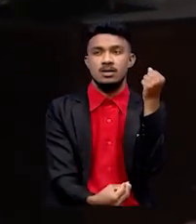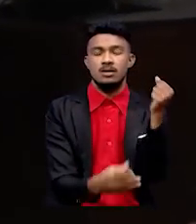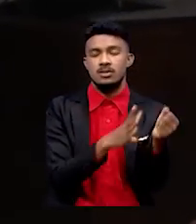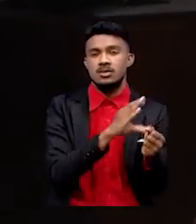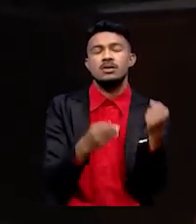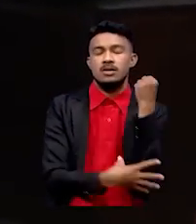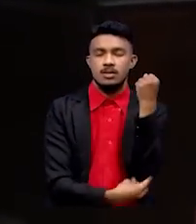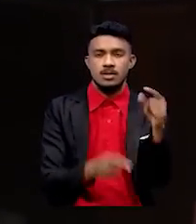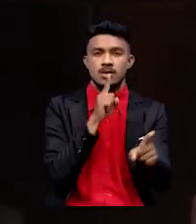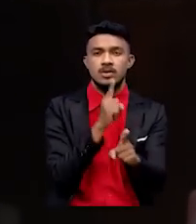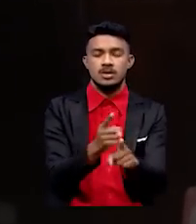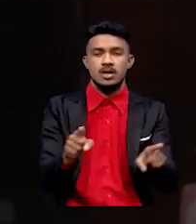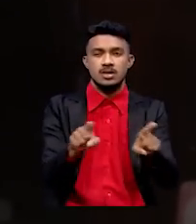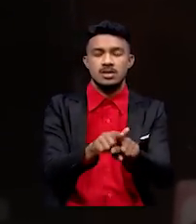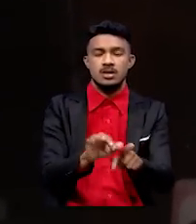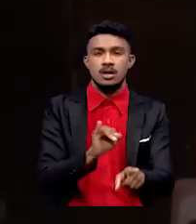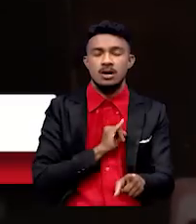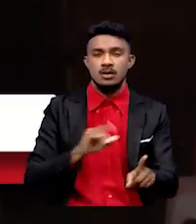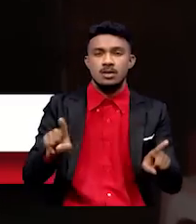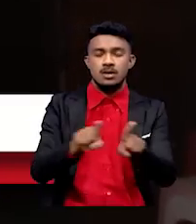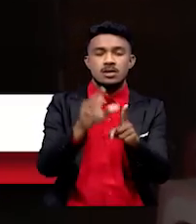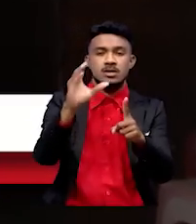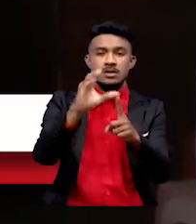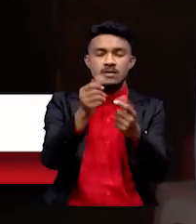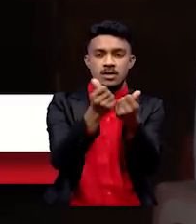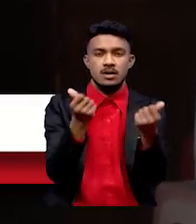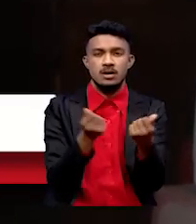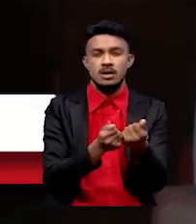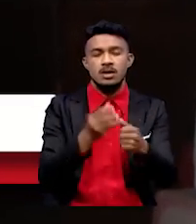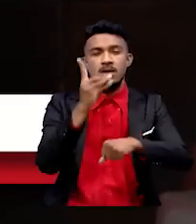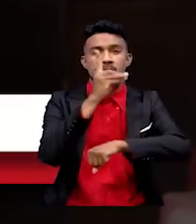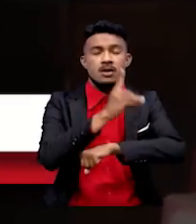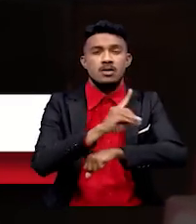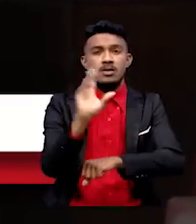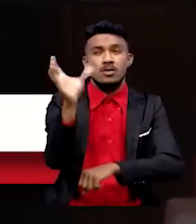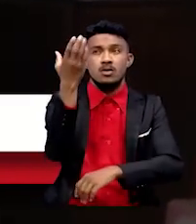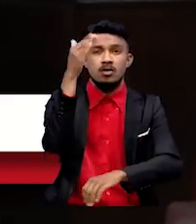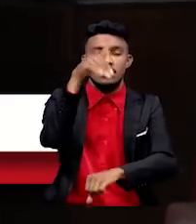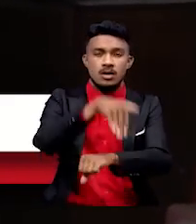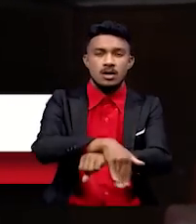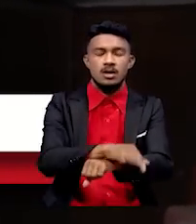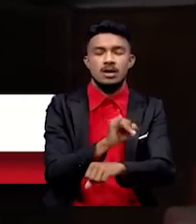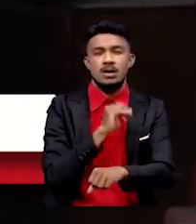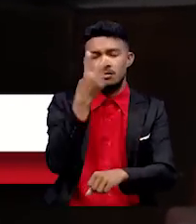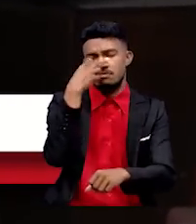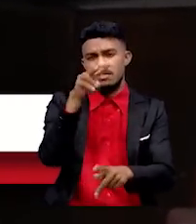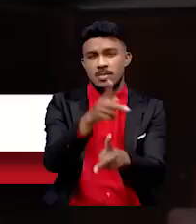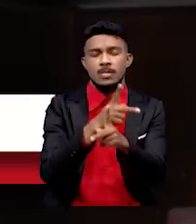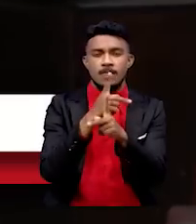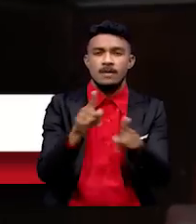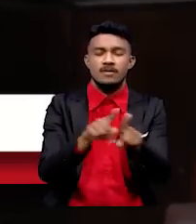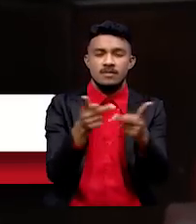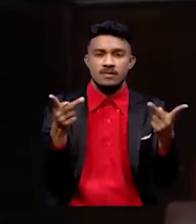laik tuni te bua tama hau nuda sifa le te te hau moso lorong kana au kontrola tuni pa ia fate te fere be ma ni kuit laik